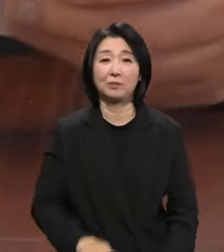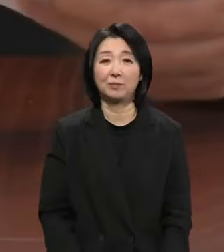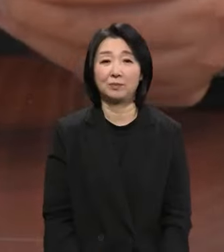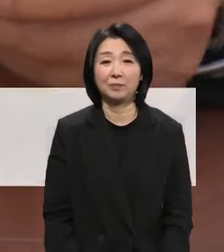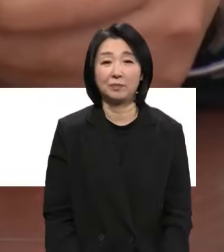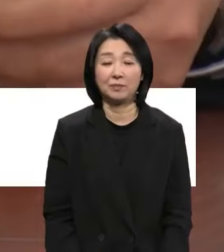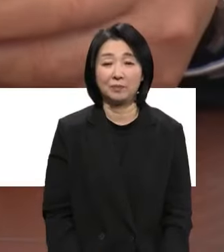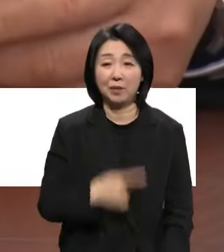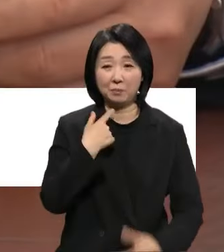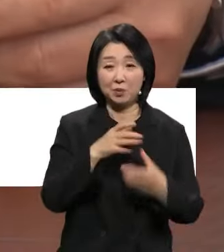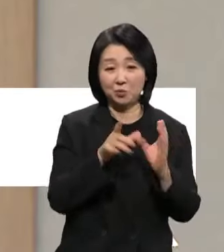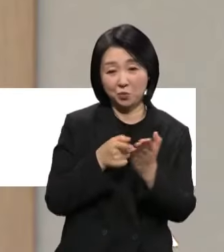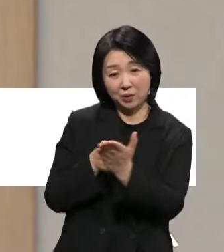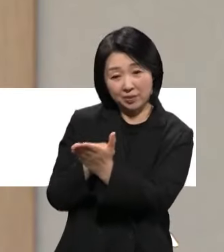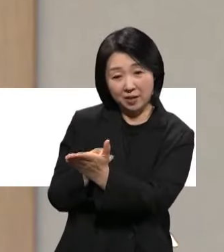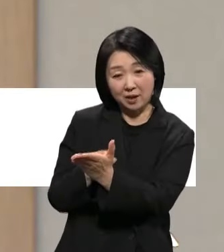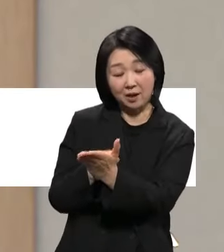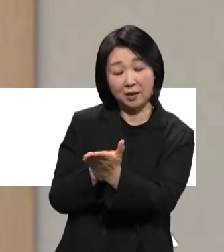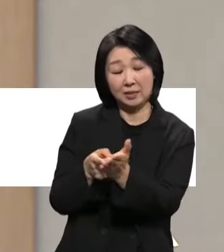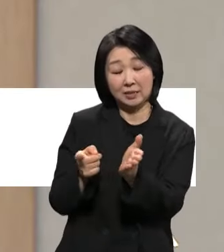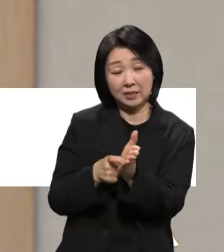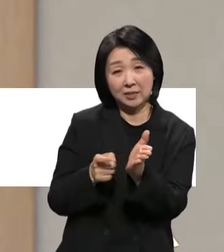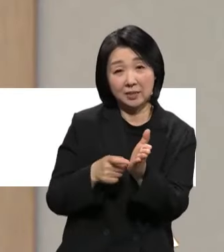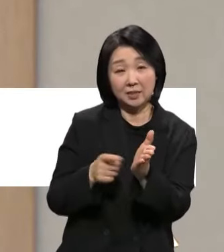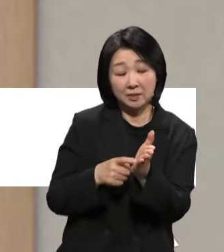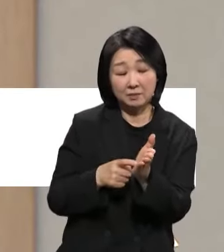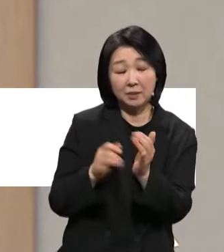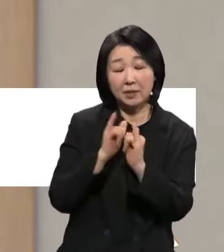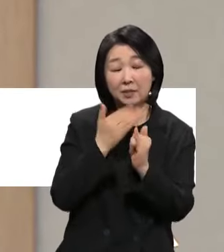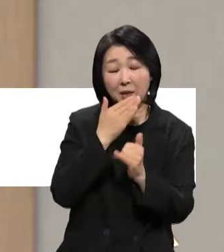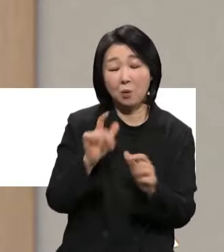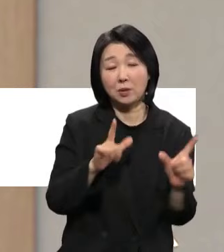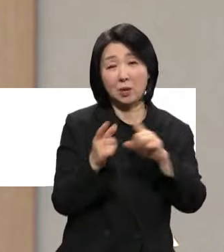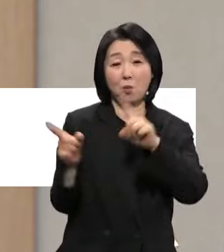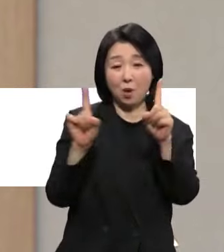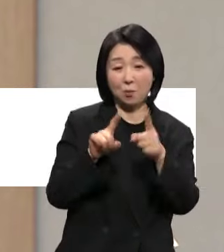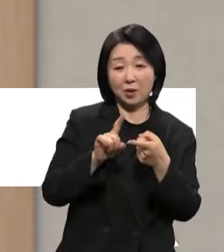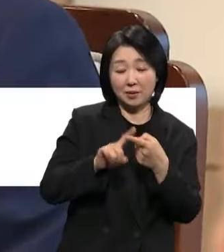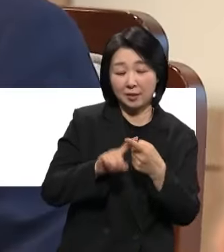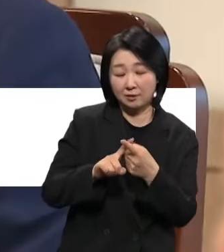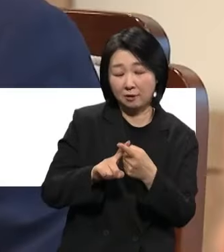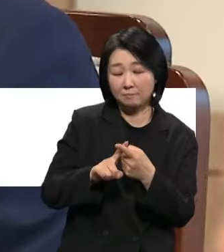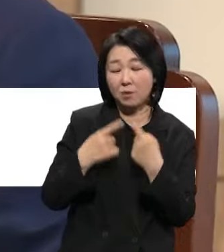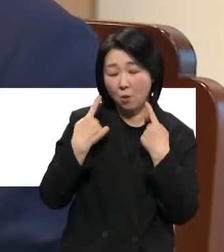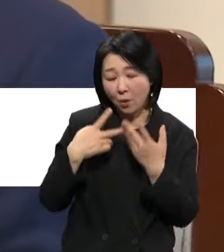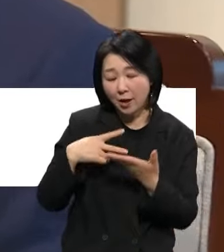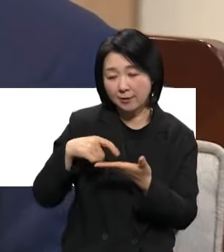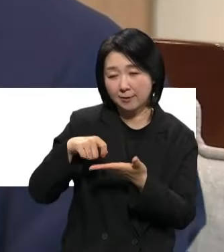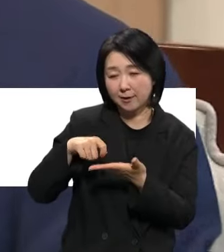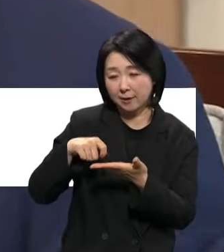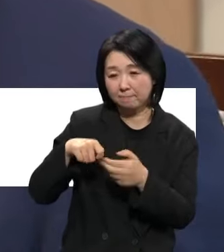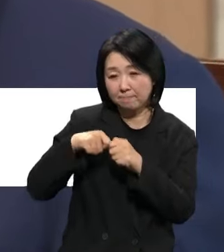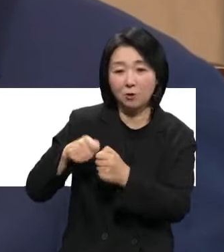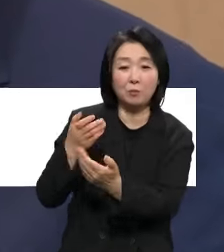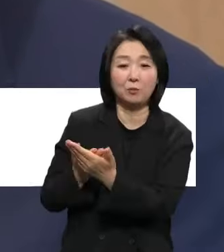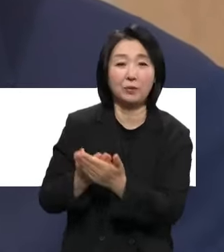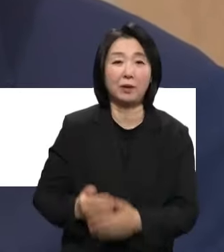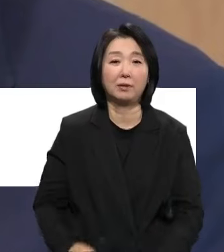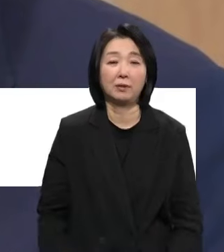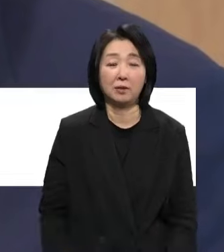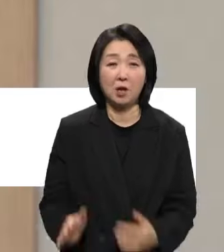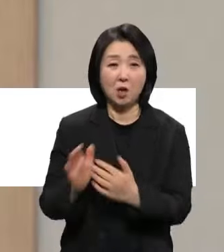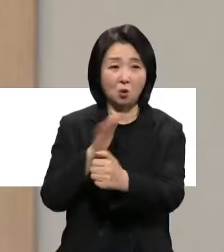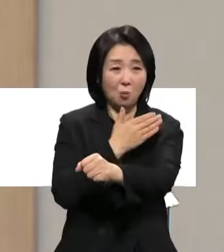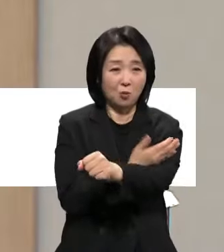우리 민주당이 제안한 긴급 민생 회복 조치를 적극적으로 검토해 주시기를 부탁드립니다. 거부권